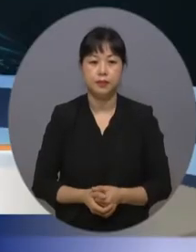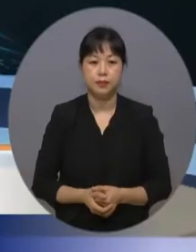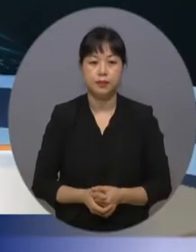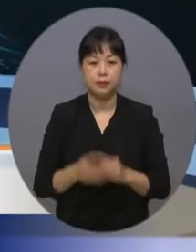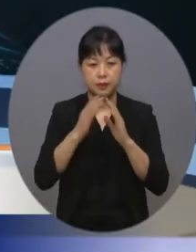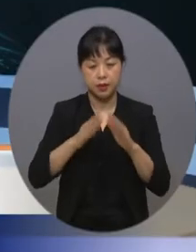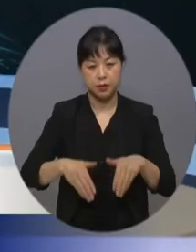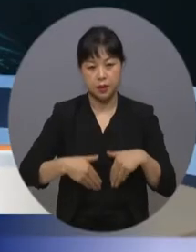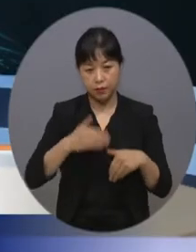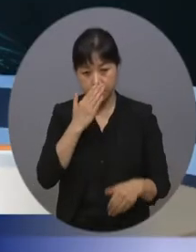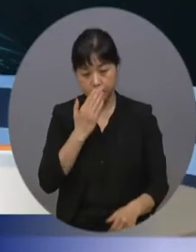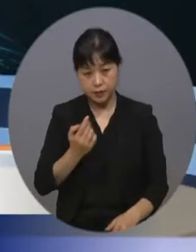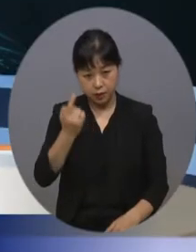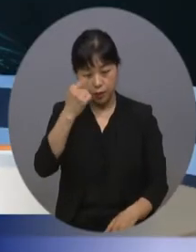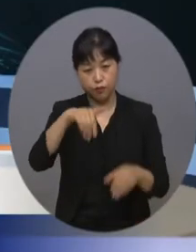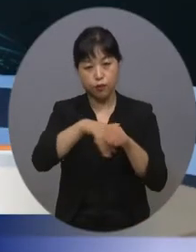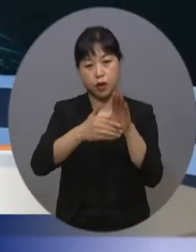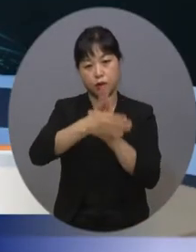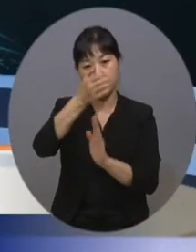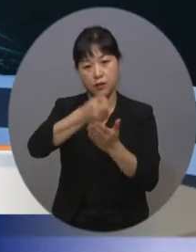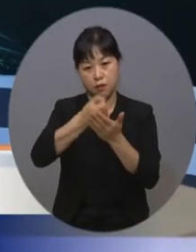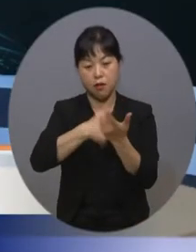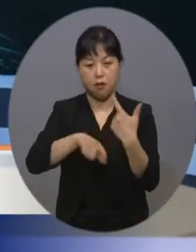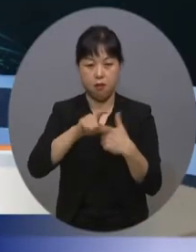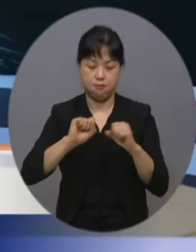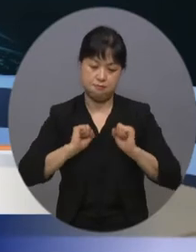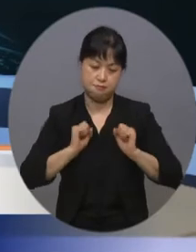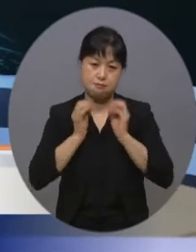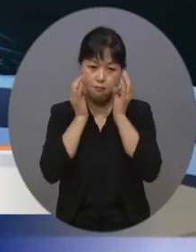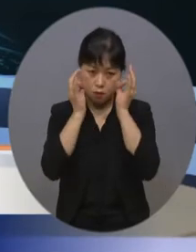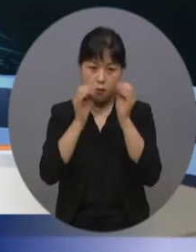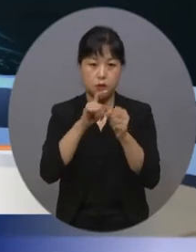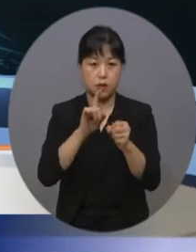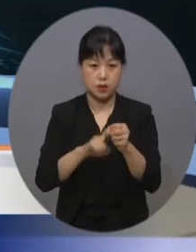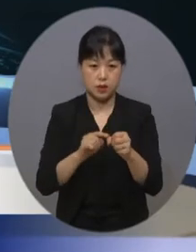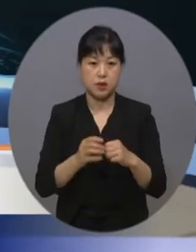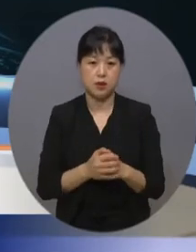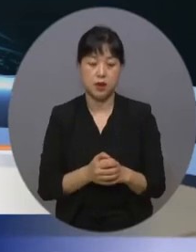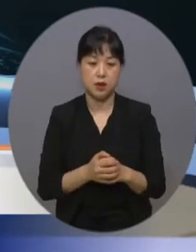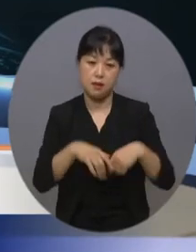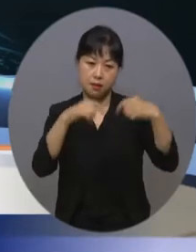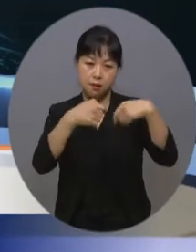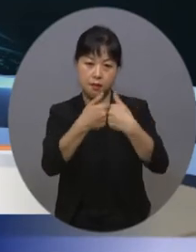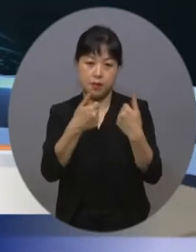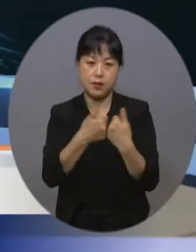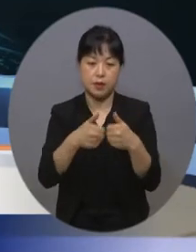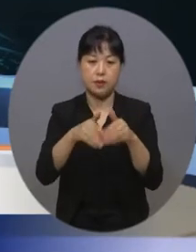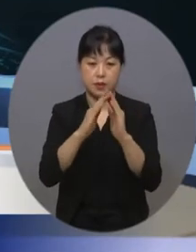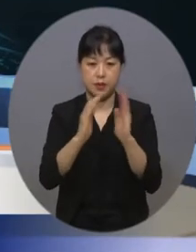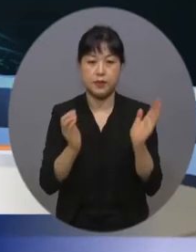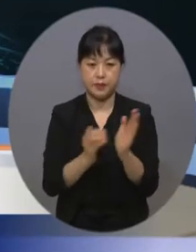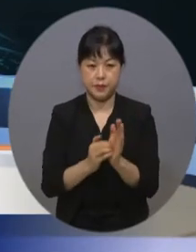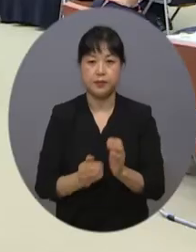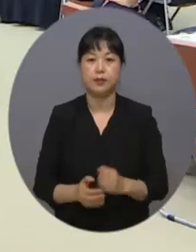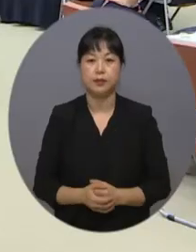전남 순천시가 문화도시 지정에 더욱 박차를 가하기 위해 행정협의체를 발족했습니다.